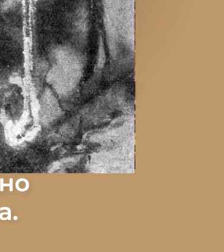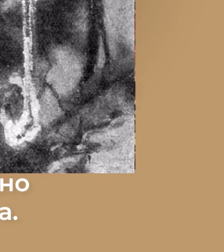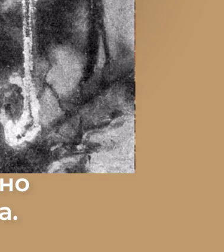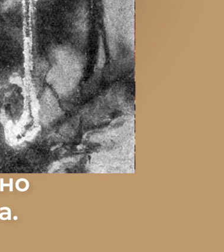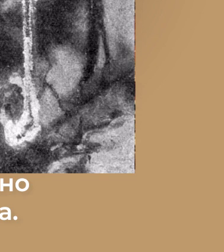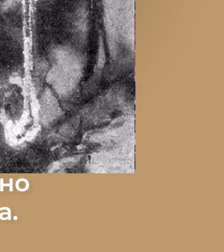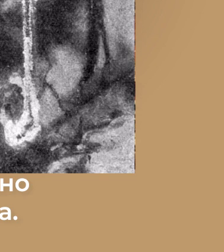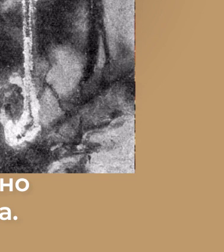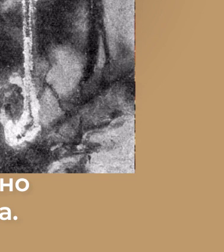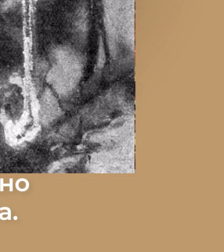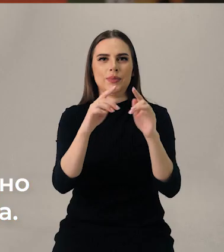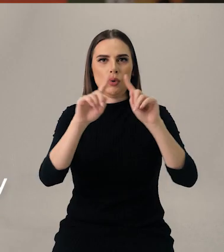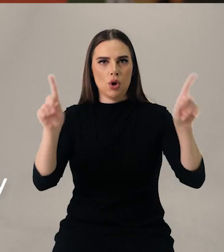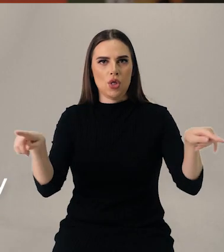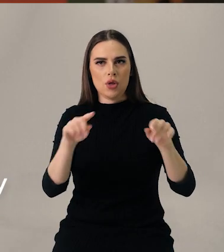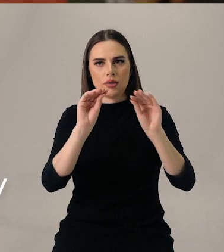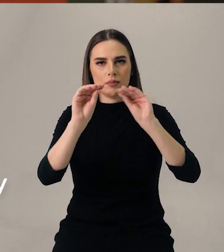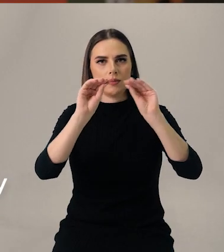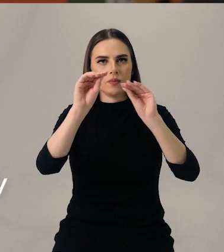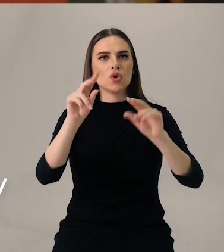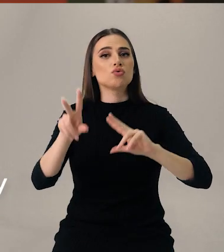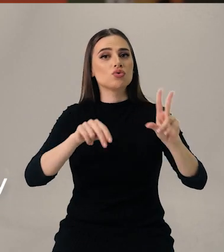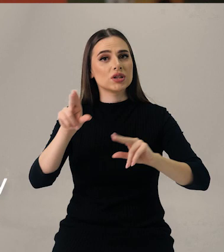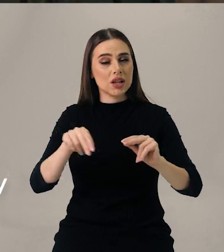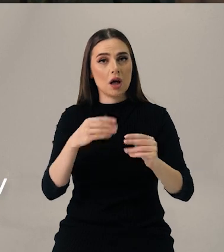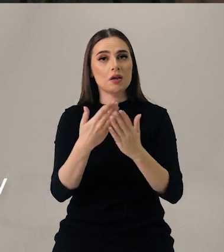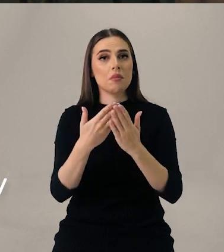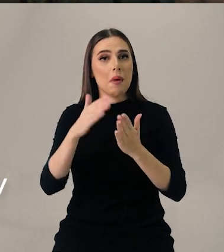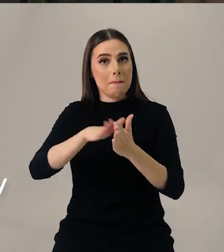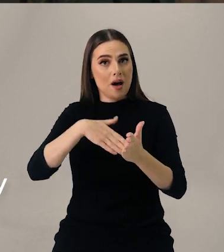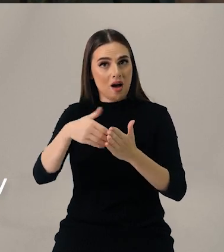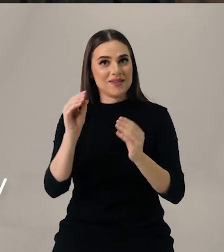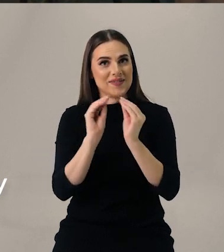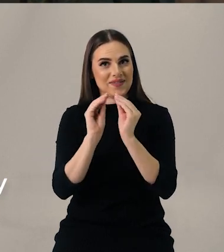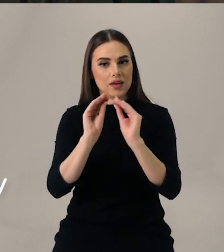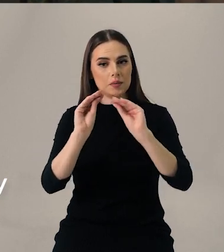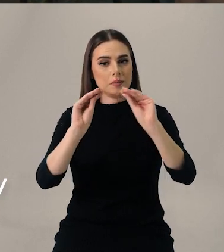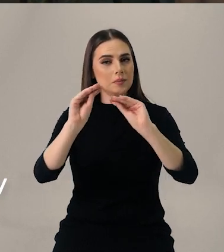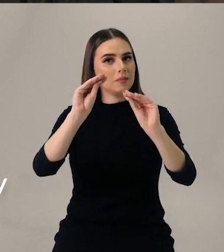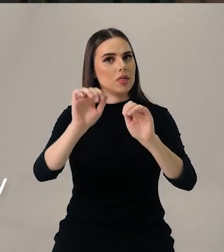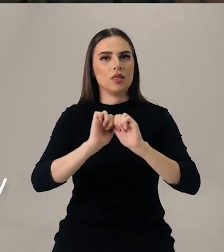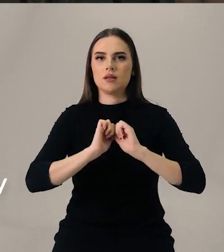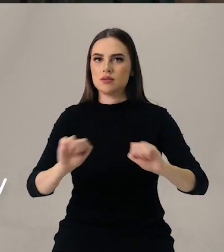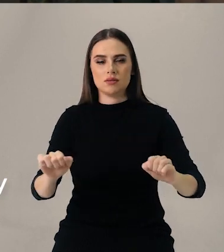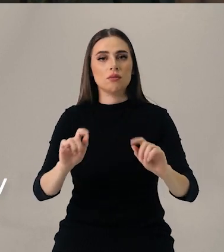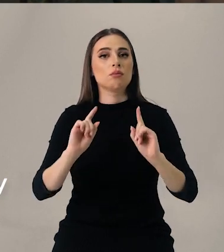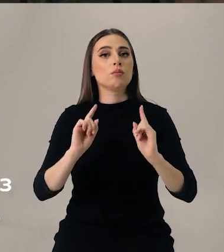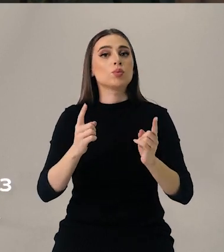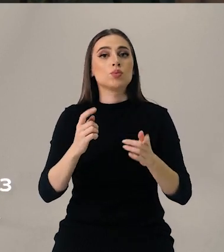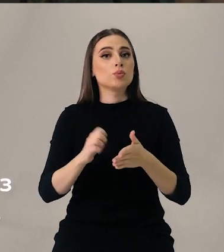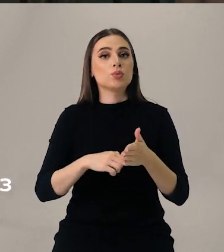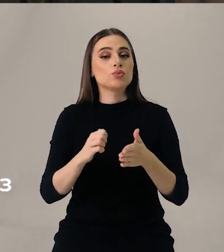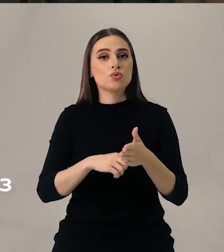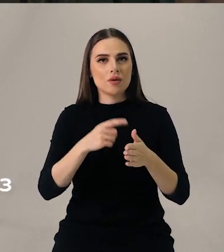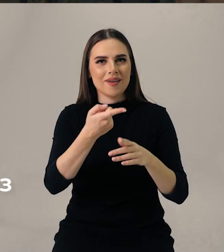вернуть утраченные фрагменты полотна. Он считал, что восстанавливать масляную картину самим маслом ни в коем случае нельзя.